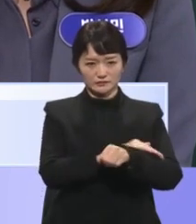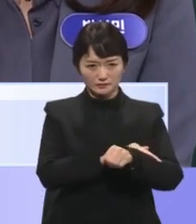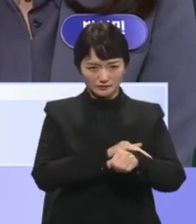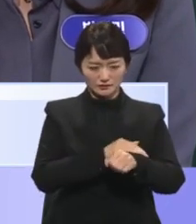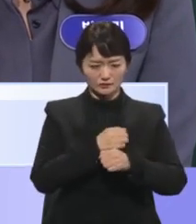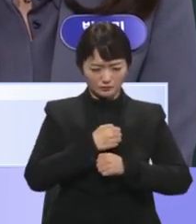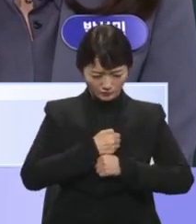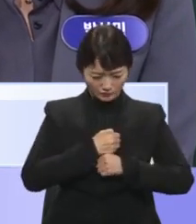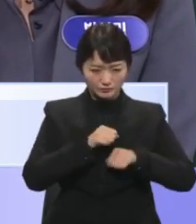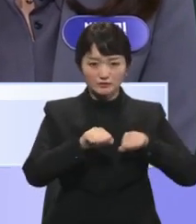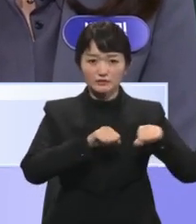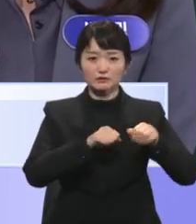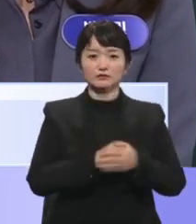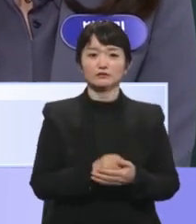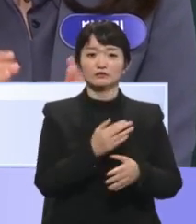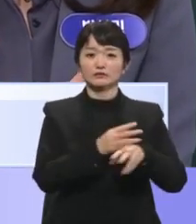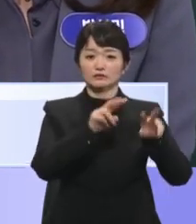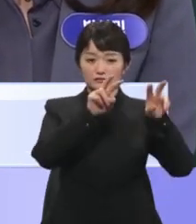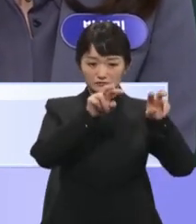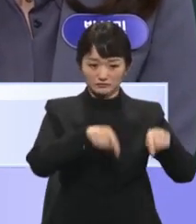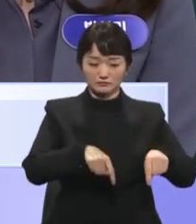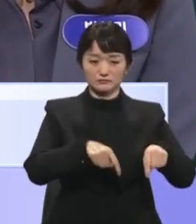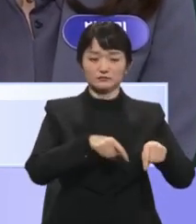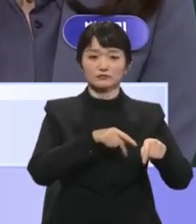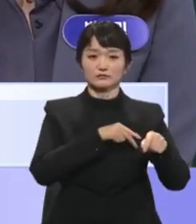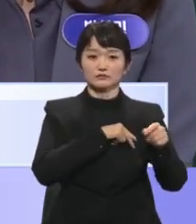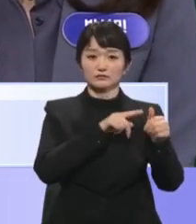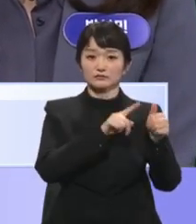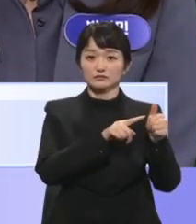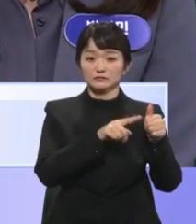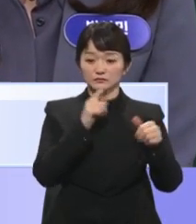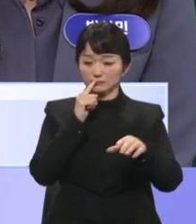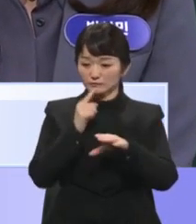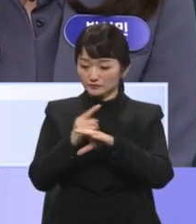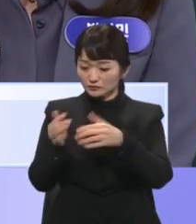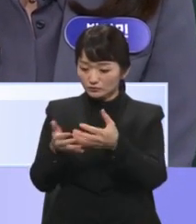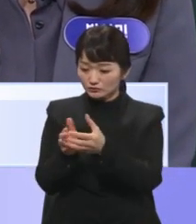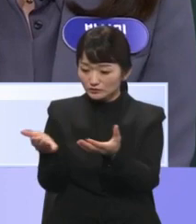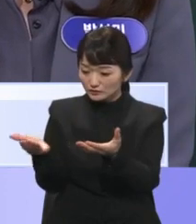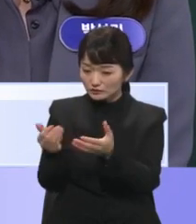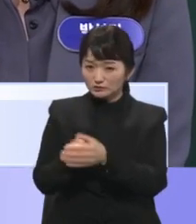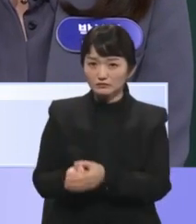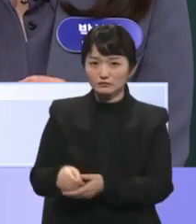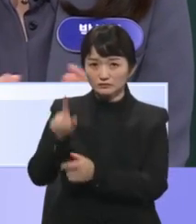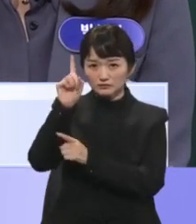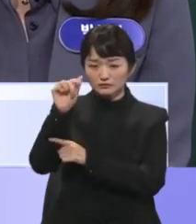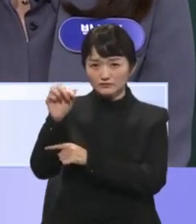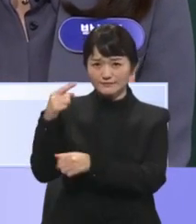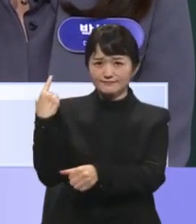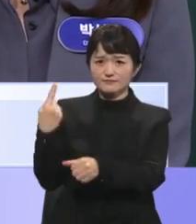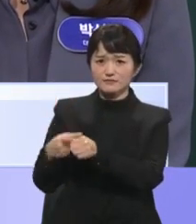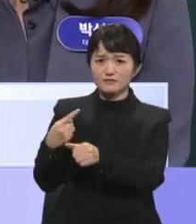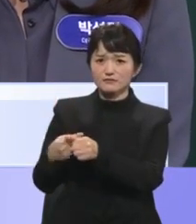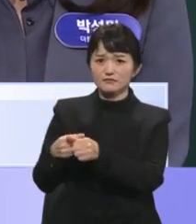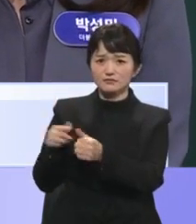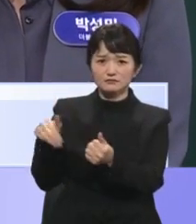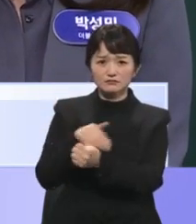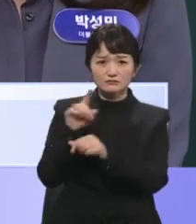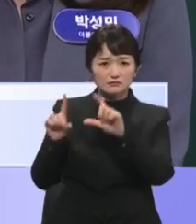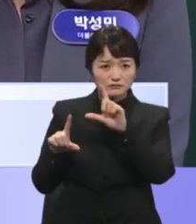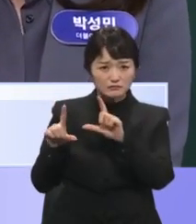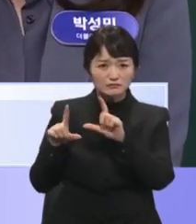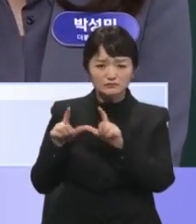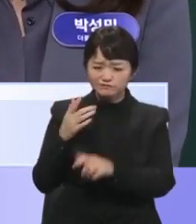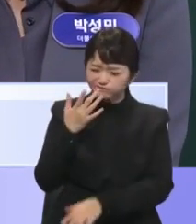지금 심지어 무소속 의원께서 민주당내 일에 대해서 그것도 이낙연 전 총리를 격하 얘기하고 있는이 상황이 제가 봤을 땐